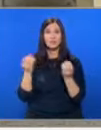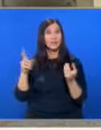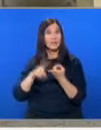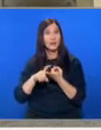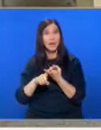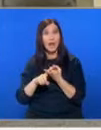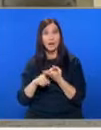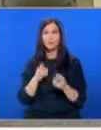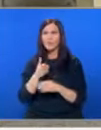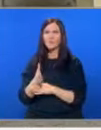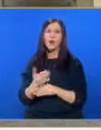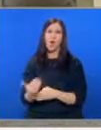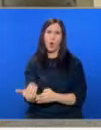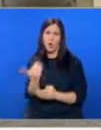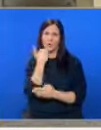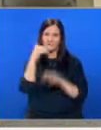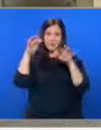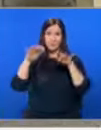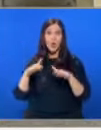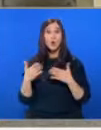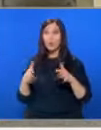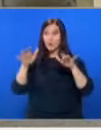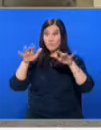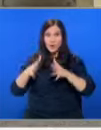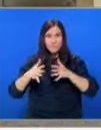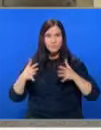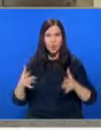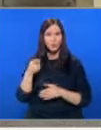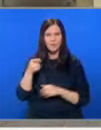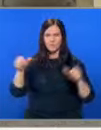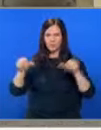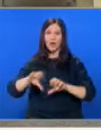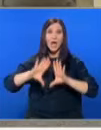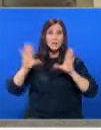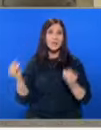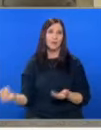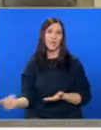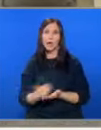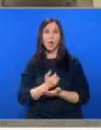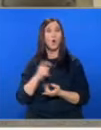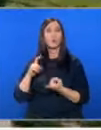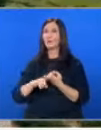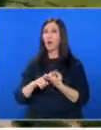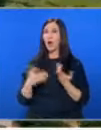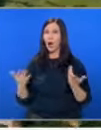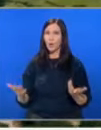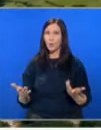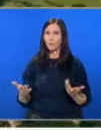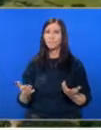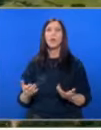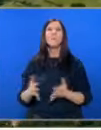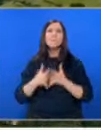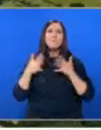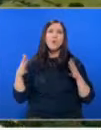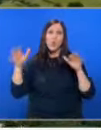какаото буквално бяха отдавени в порой. Когато вали прекалено много, това проваля цялата реколта от какао. Твърде